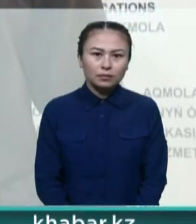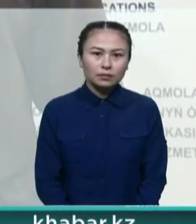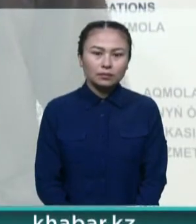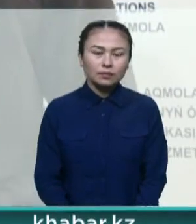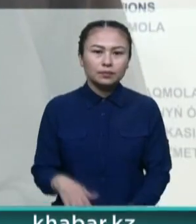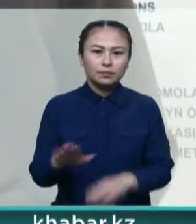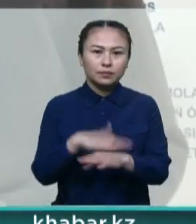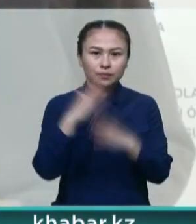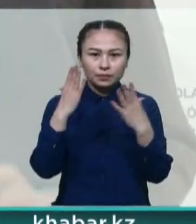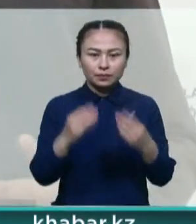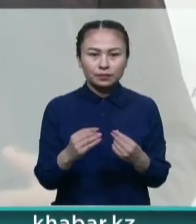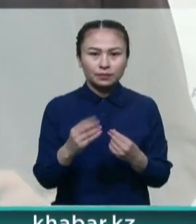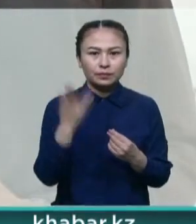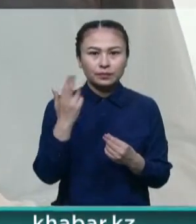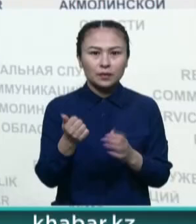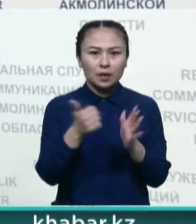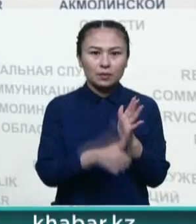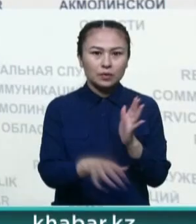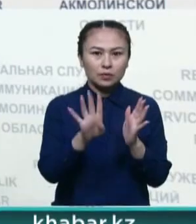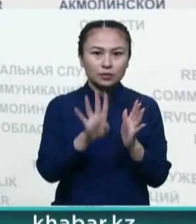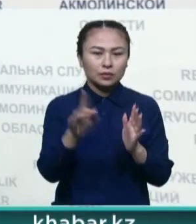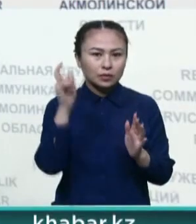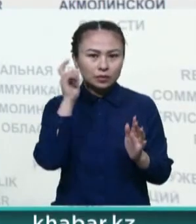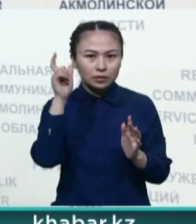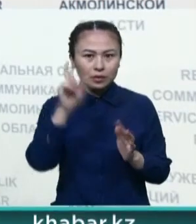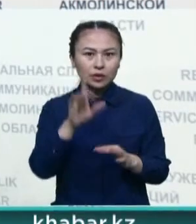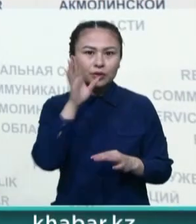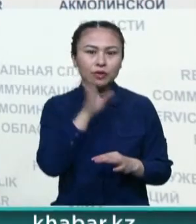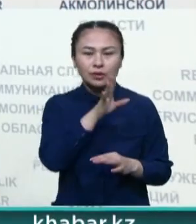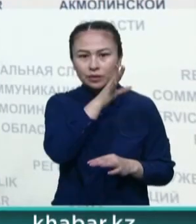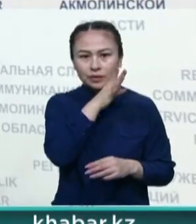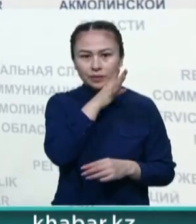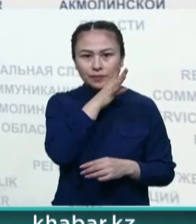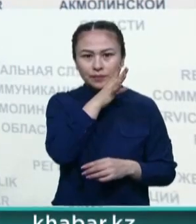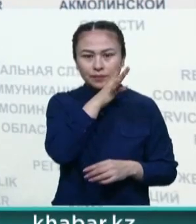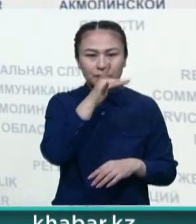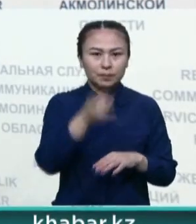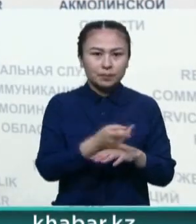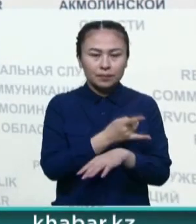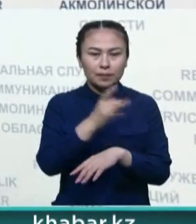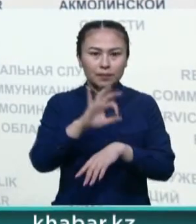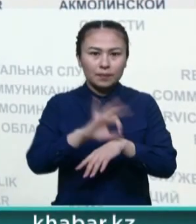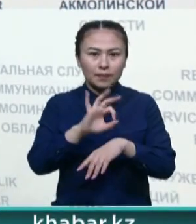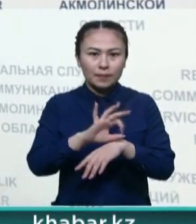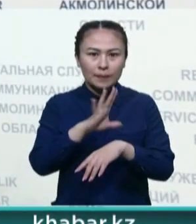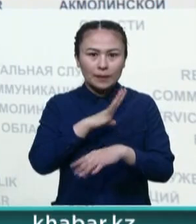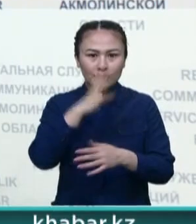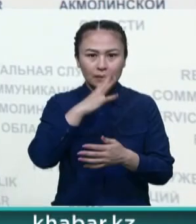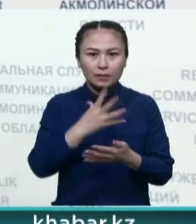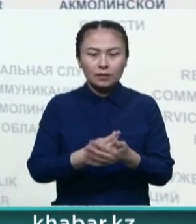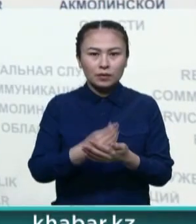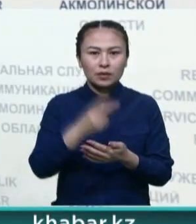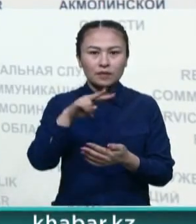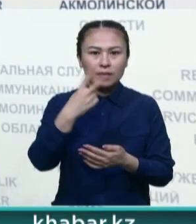Қайырлы күн, Динара. Я 64 жастағы әйелден алғашқы ауру белгілері болғанда, ол өзін